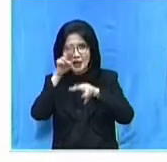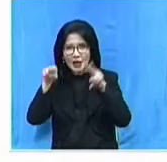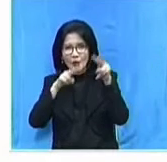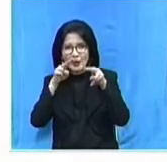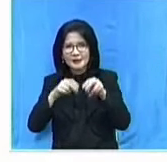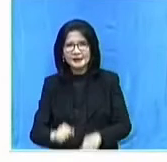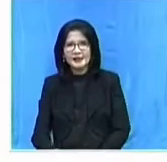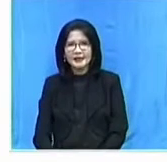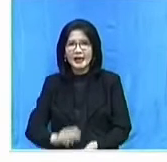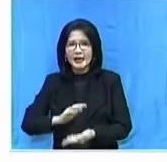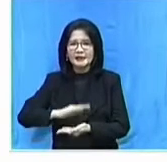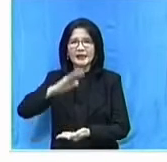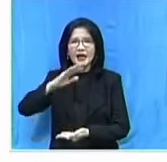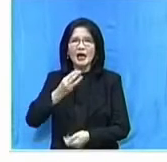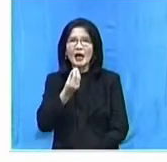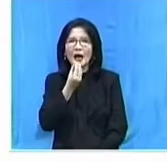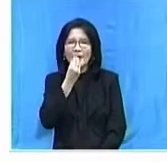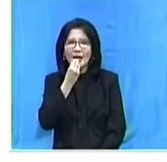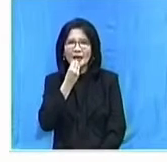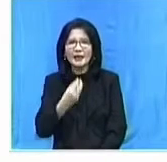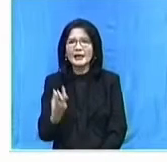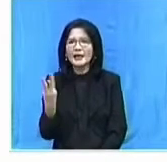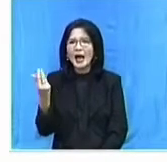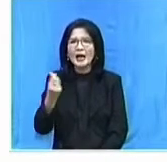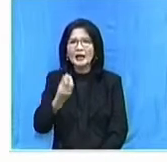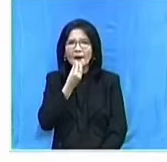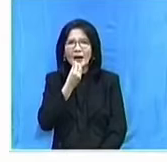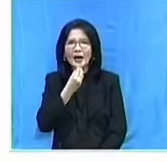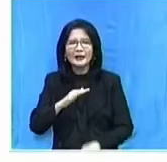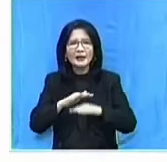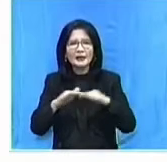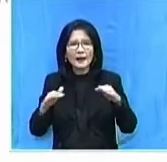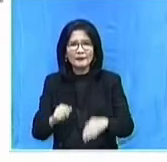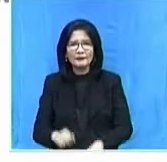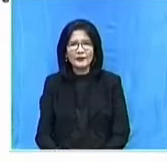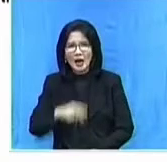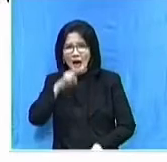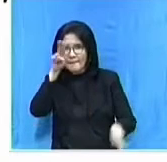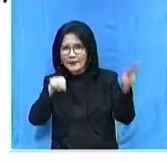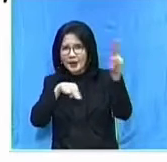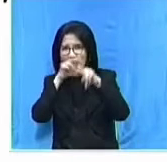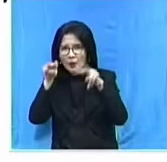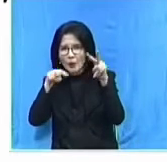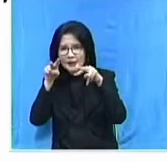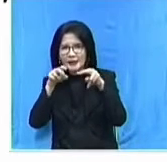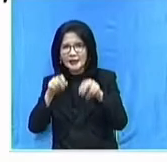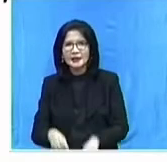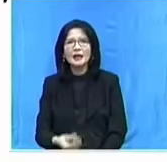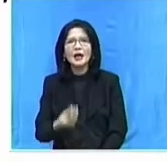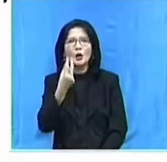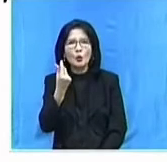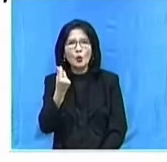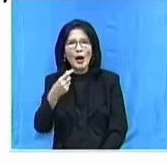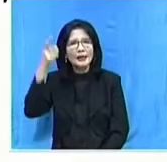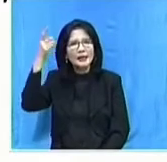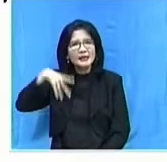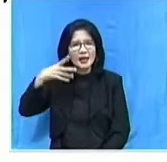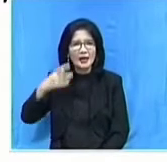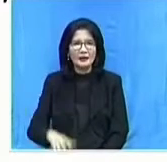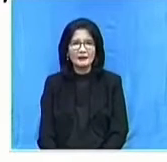ketersediaan pangan dan stabilisasi harga pangan 5 pengawasan terhadap penggunaan dana desa